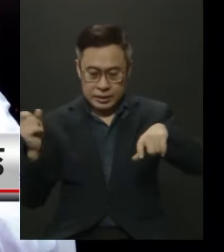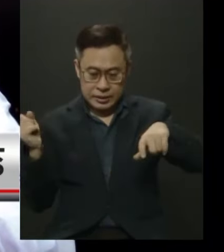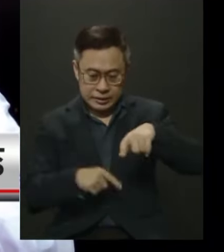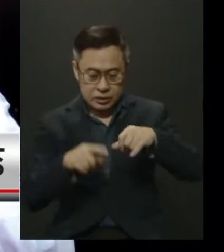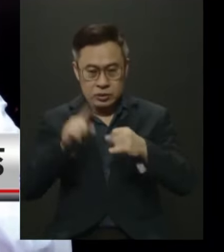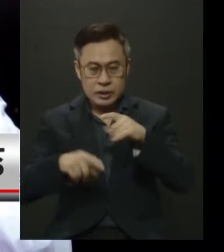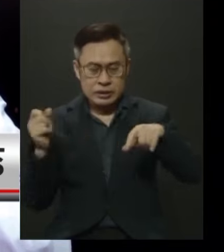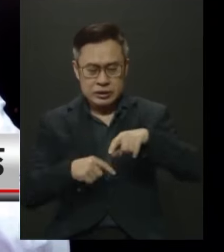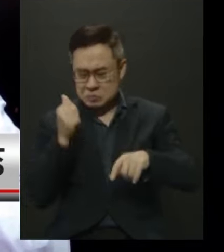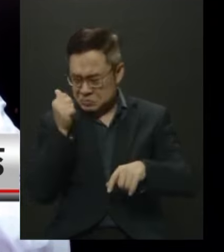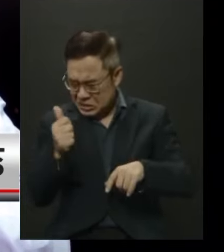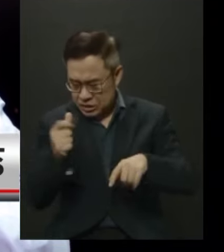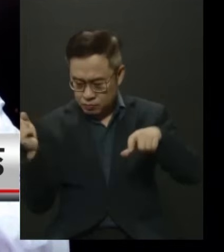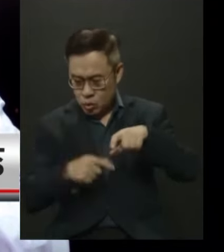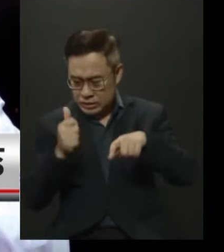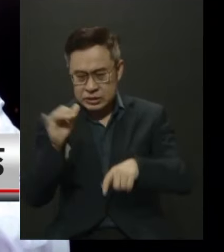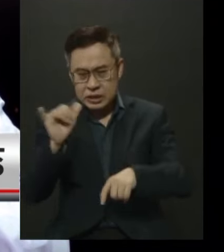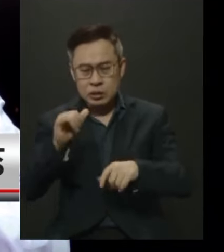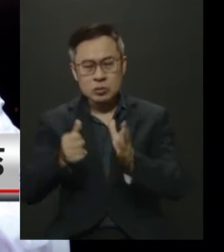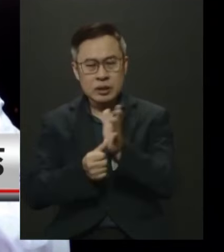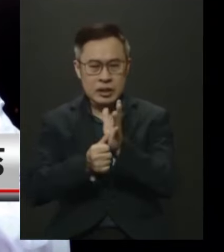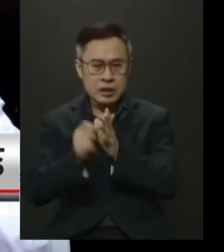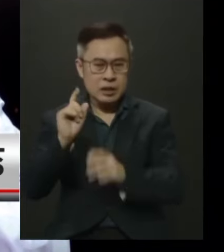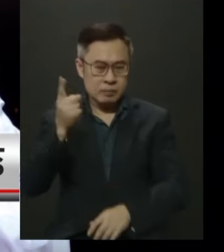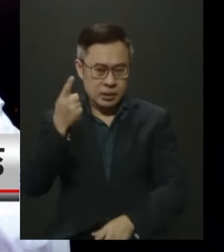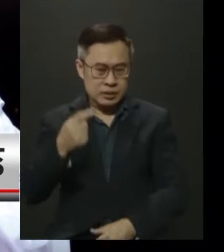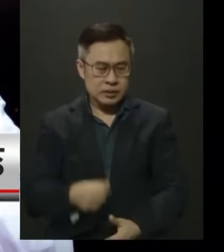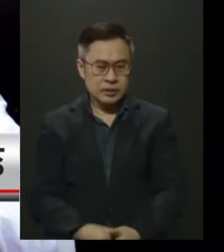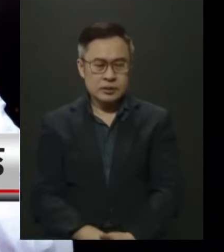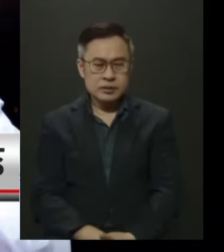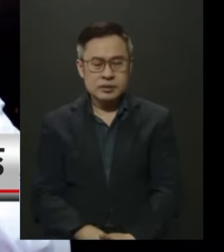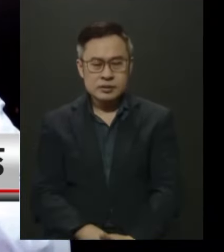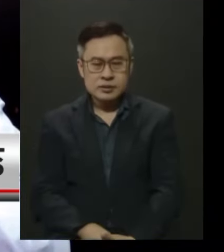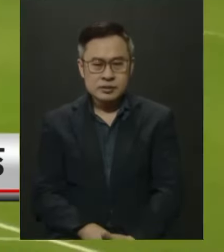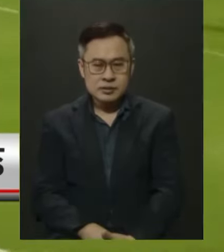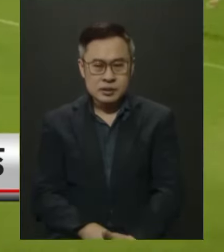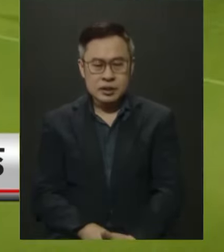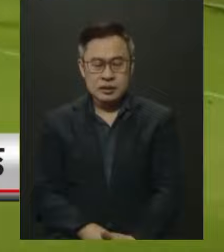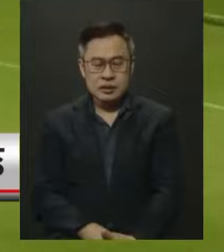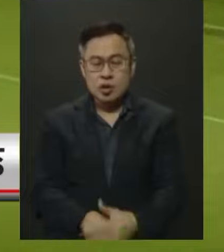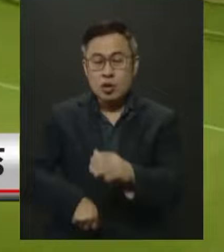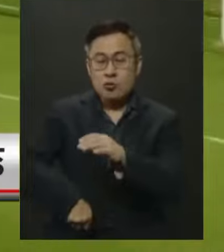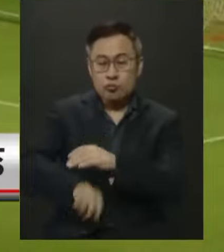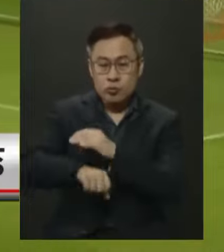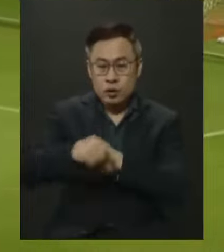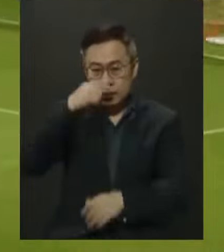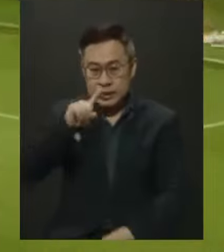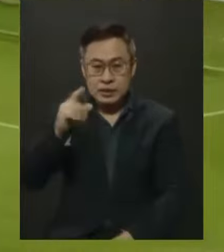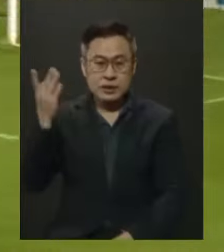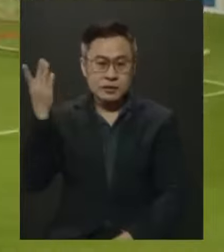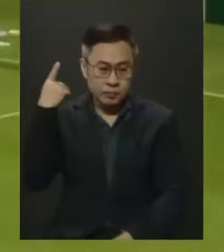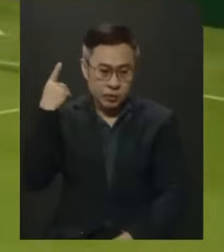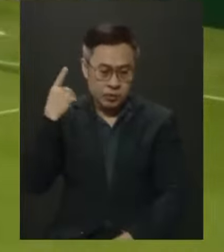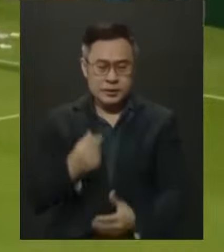ได้ไม่เฉียบคมซึ่งก็จะต้องเร่งแก้ไขโดยเร็วนะคะนี่ก็เป็นควันหลงหลังเกมนะคะที่เอามาฝากกันส